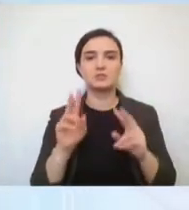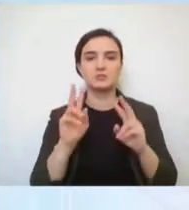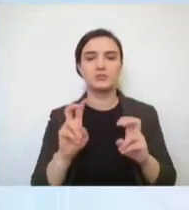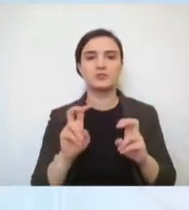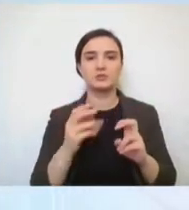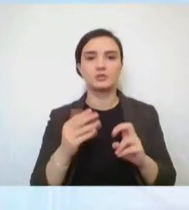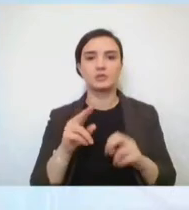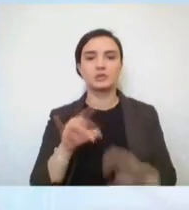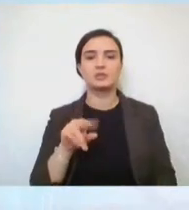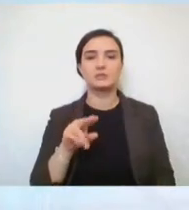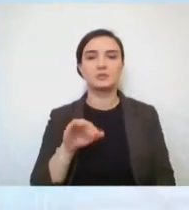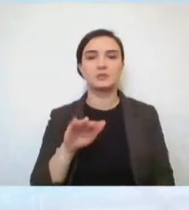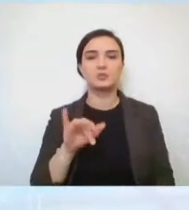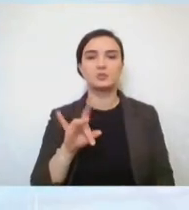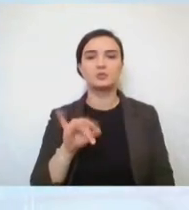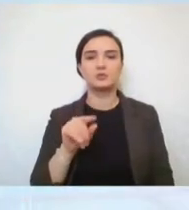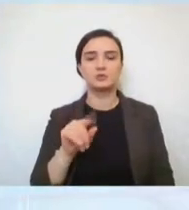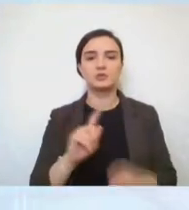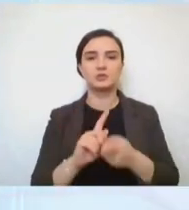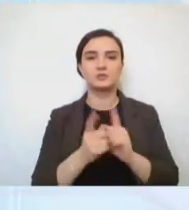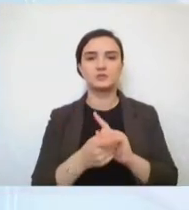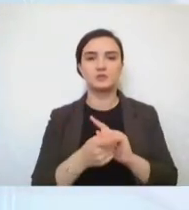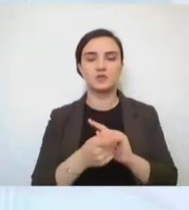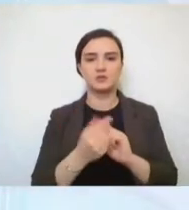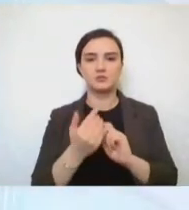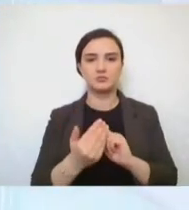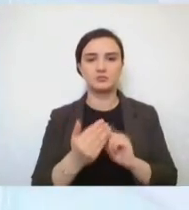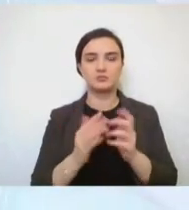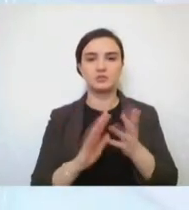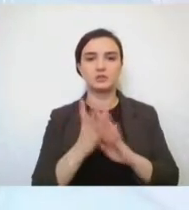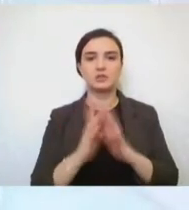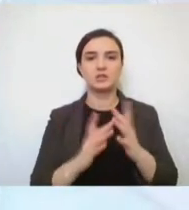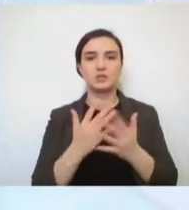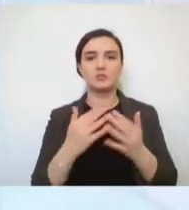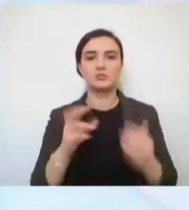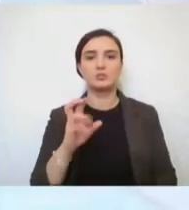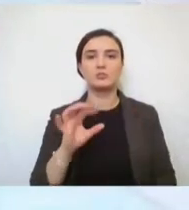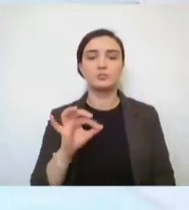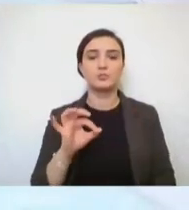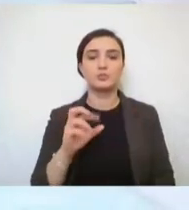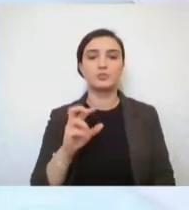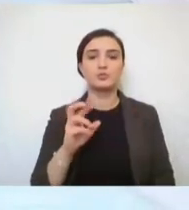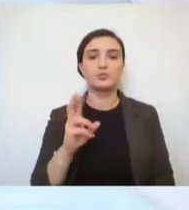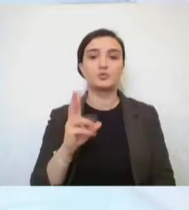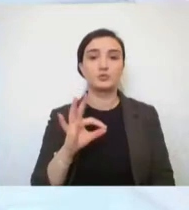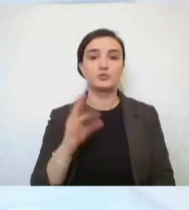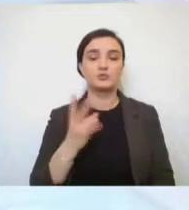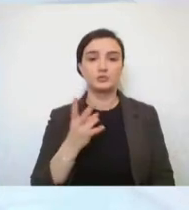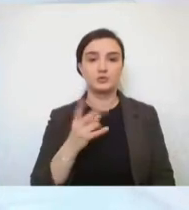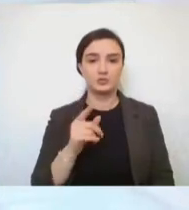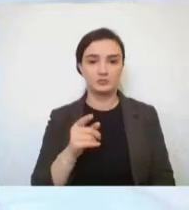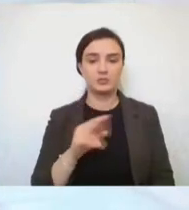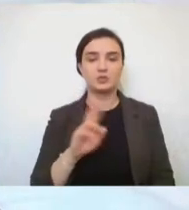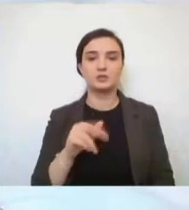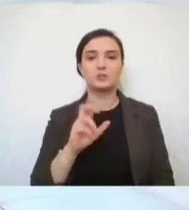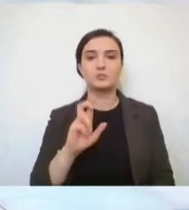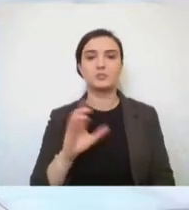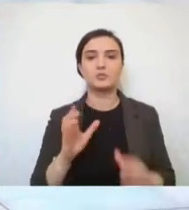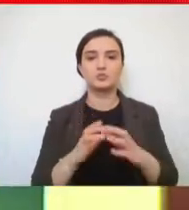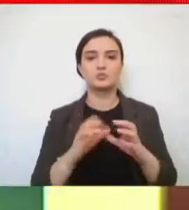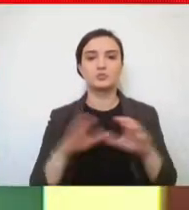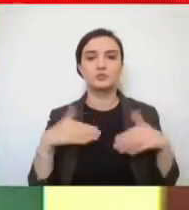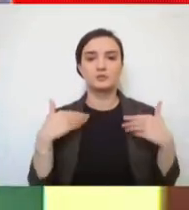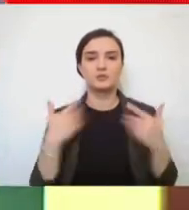ცვლის, აი ქოლესტერინის მოწესრიგებისათვის მცენარეული ბოჭკო გჭირდება, რომ ნაწლავიდანაც კი მოვიშოროთ და B-ჯგუფის ვიტამინები შევისროთ,